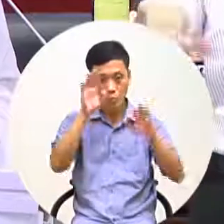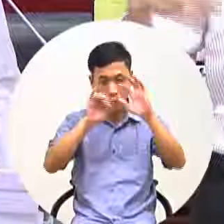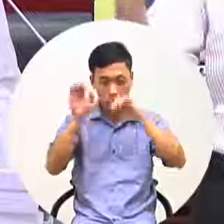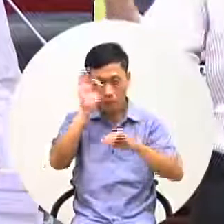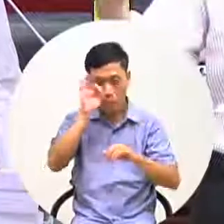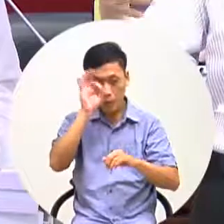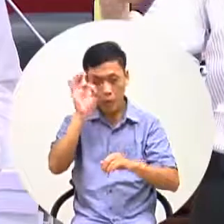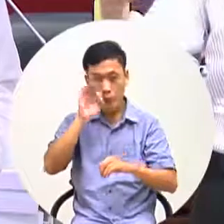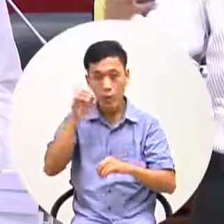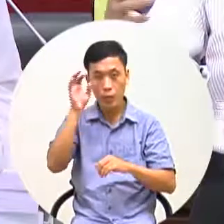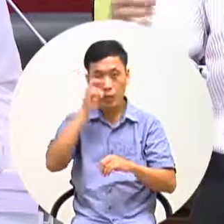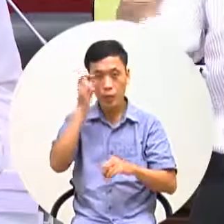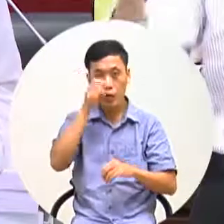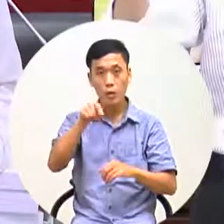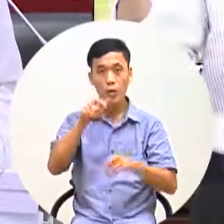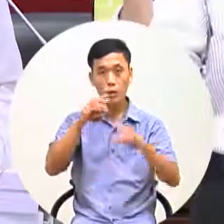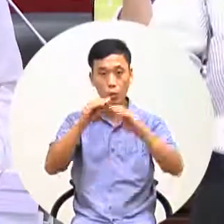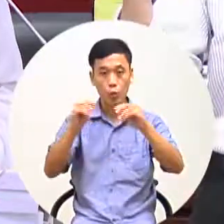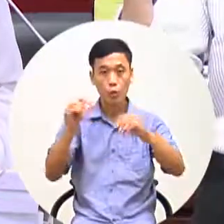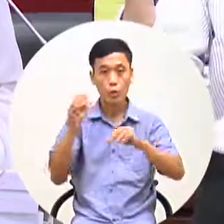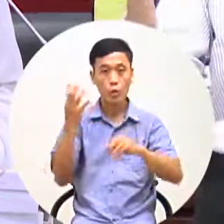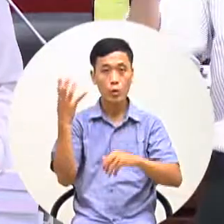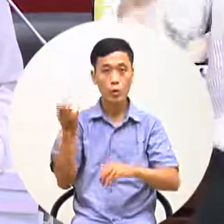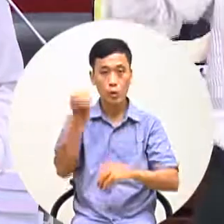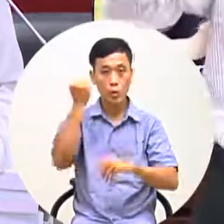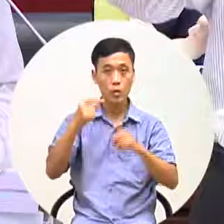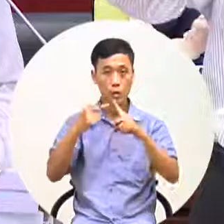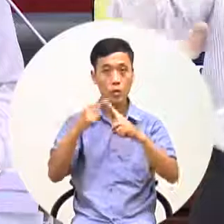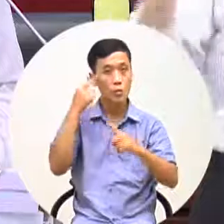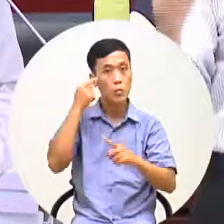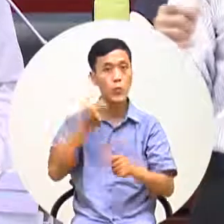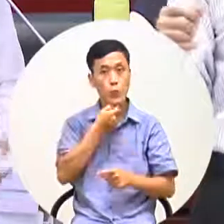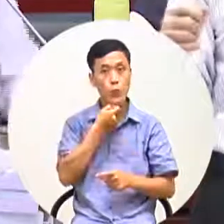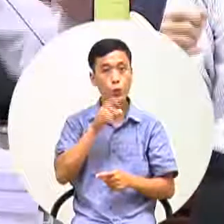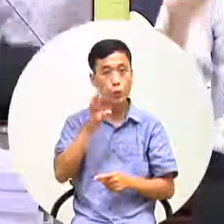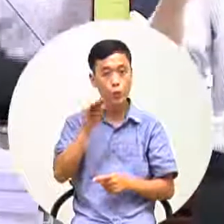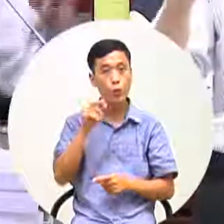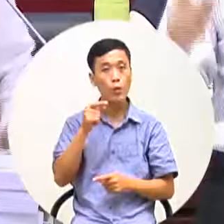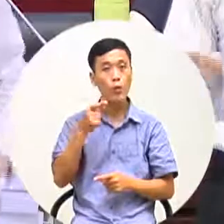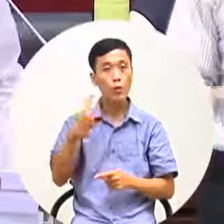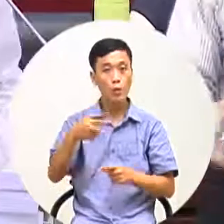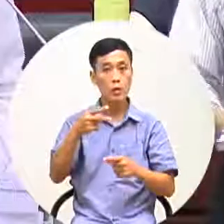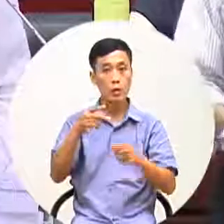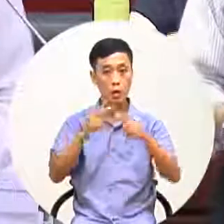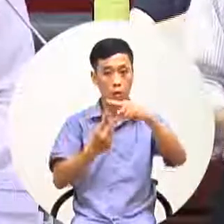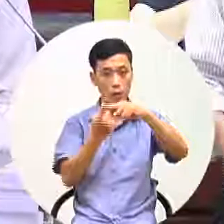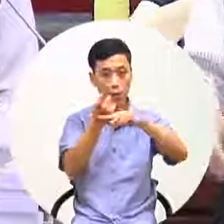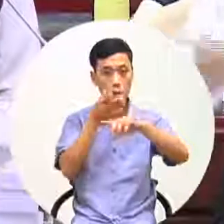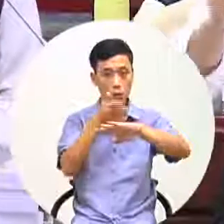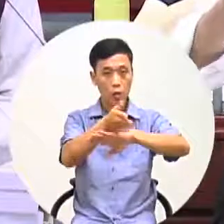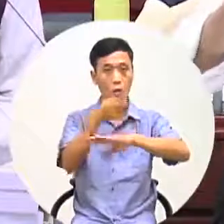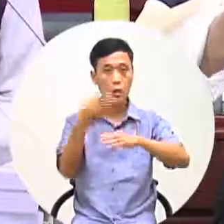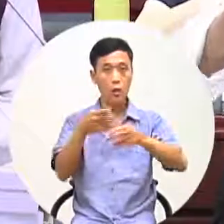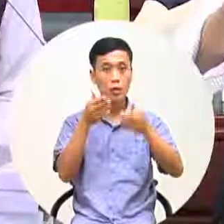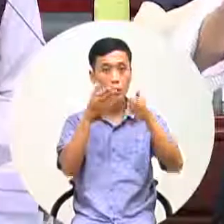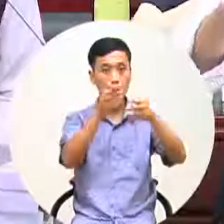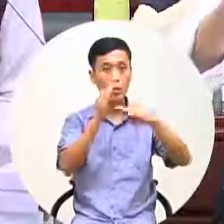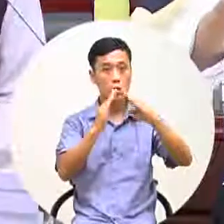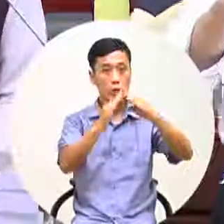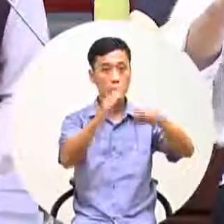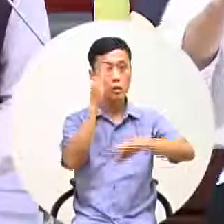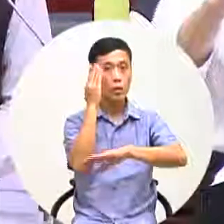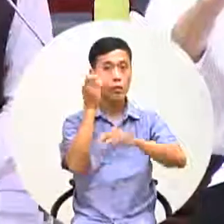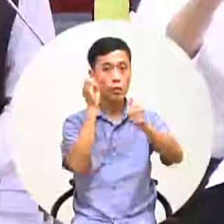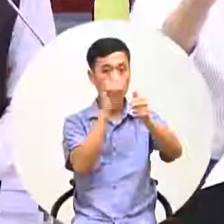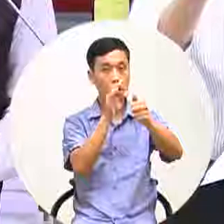愿，然后过半数以后他才报到市政府这边来，我们再报中央去核定那个农地重划。嘿，是，我